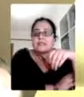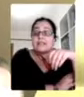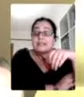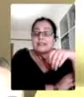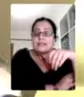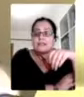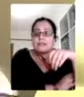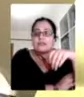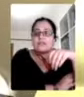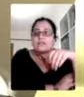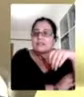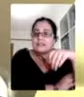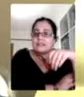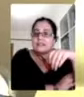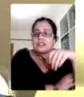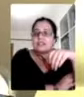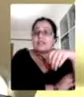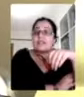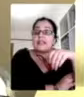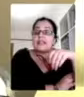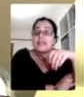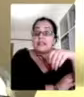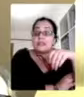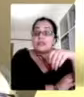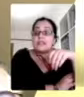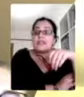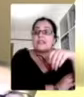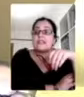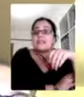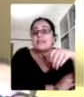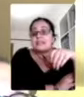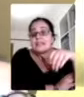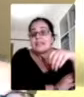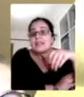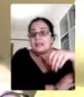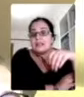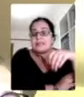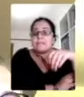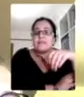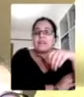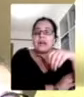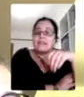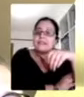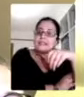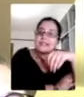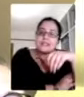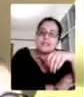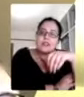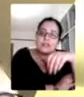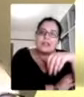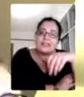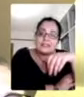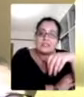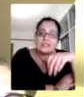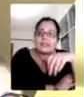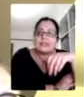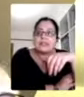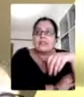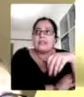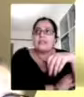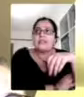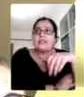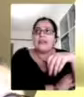Filtresiz, filtreli seviyorsanız filtreli için. Rahat edemiyorsanız filtresiz almayın. Ama filtresizin şöyle bir avantajı